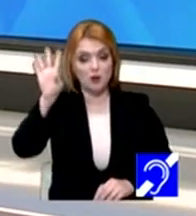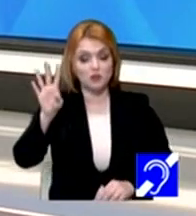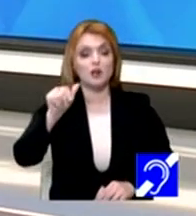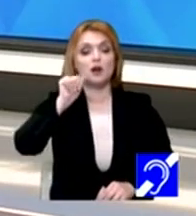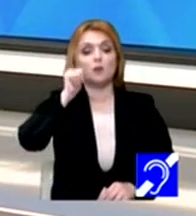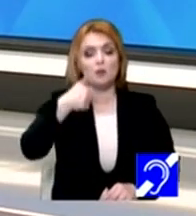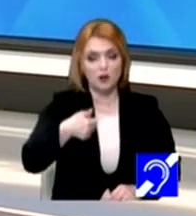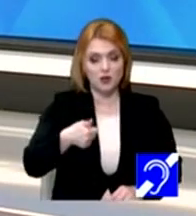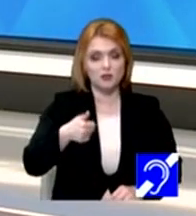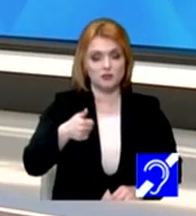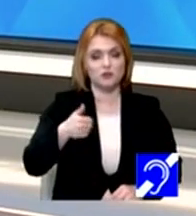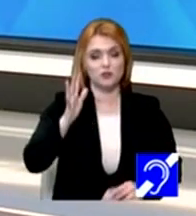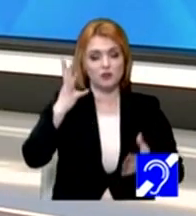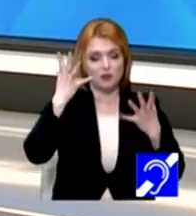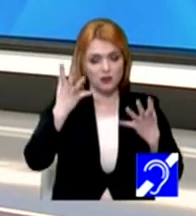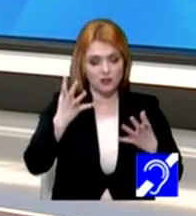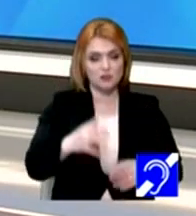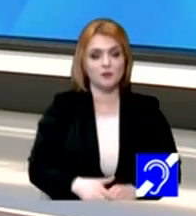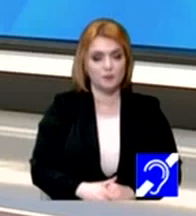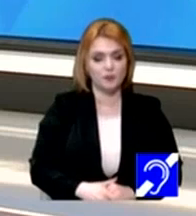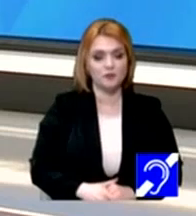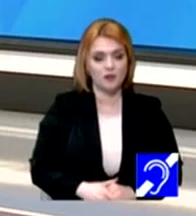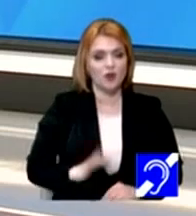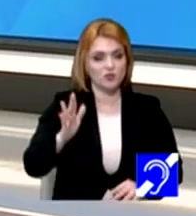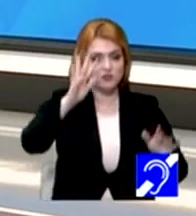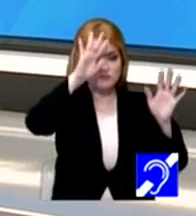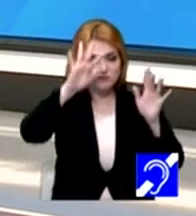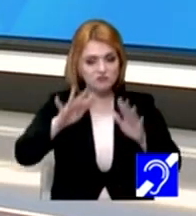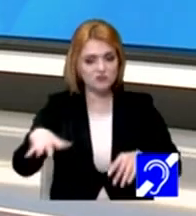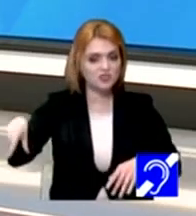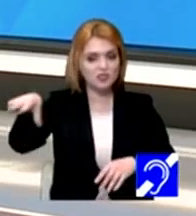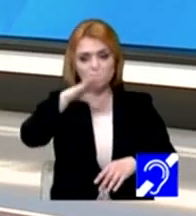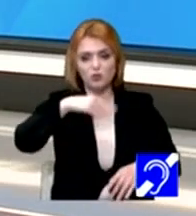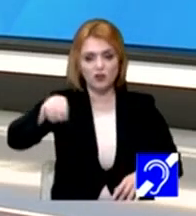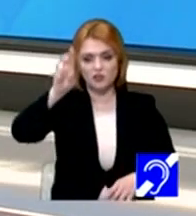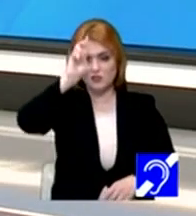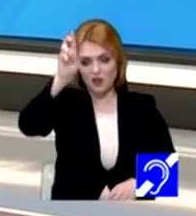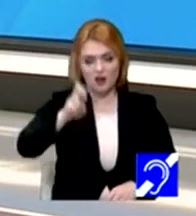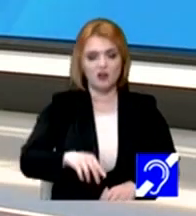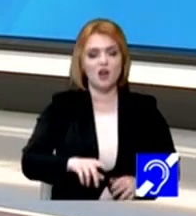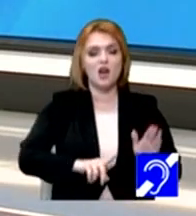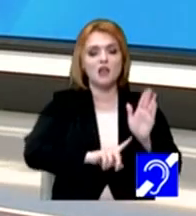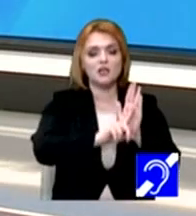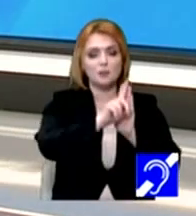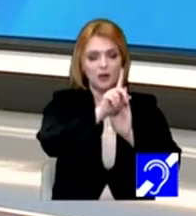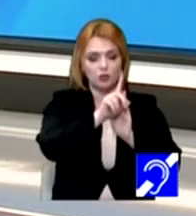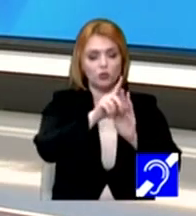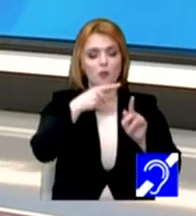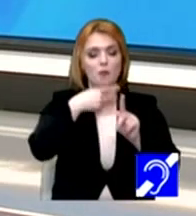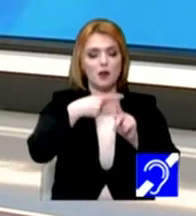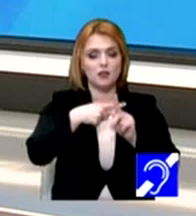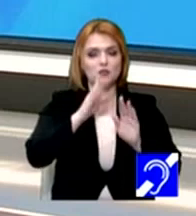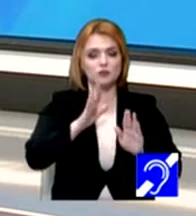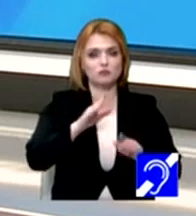Mâine rămân nori în peisaj, așadar o să ningă în toată țara, fără nicio excepție. Temperaturi pozitive vor fi doar prin